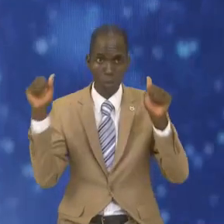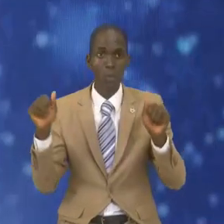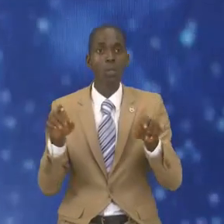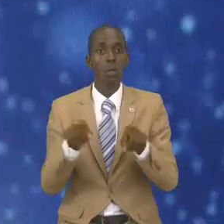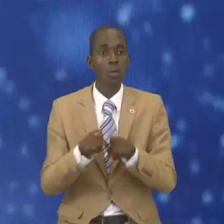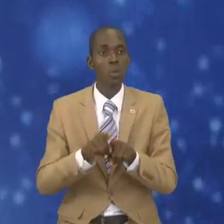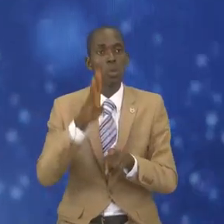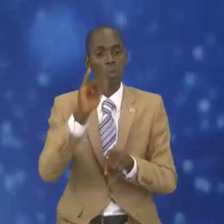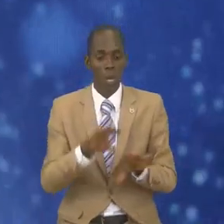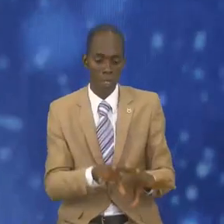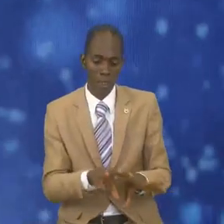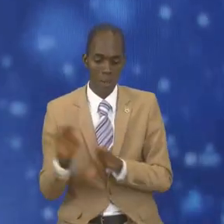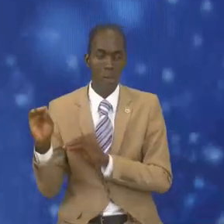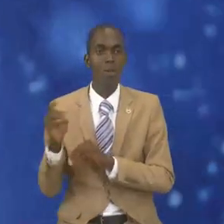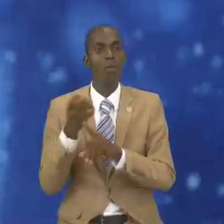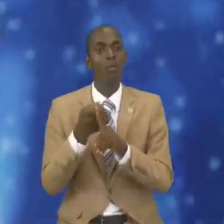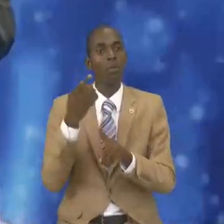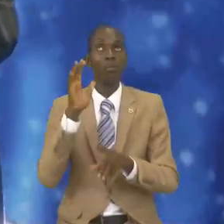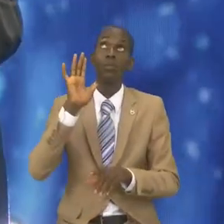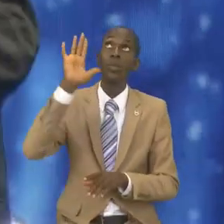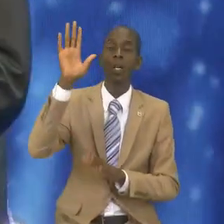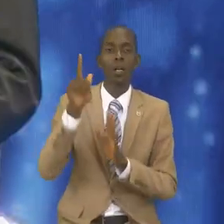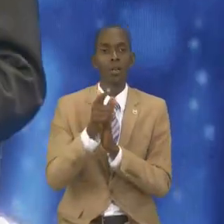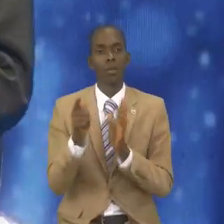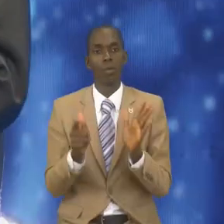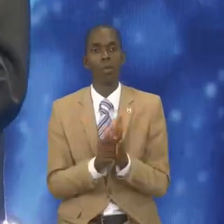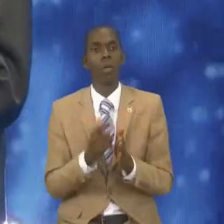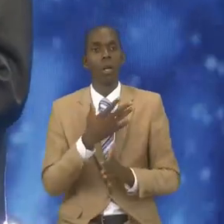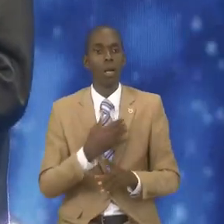tes commandements et de tes ordonnances.